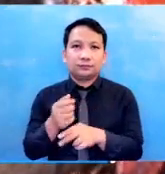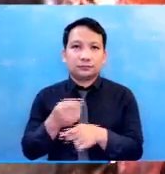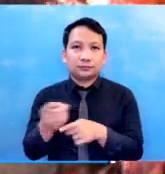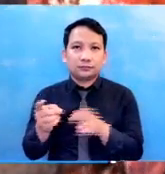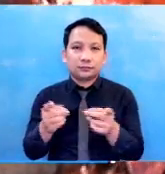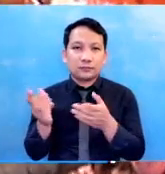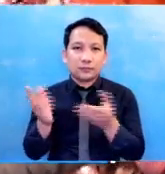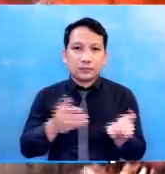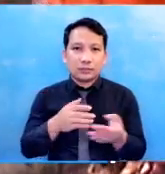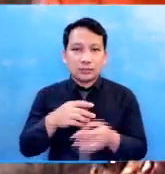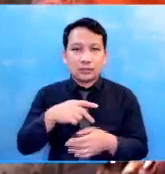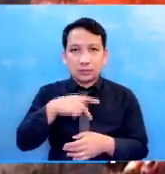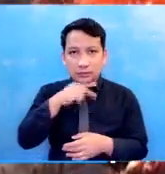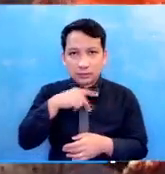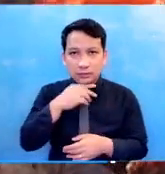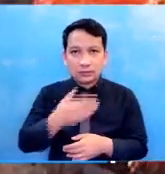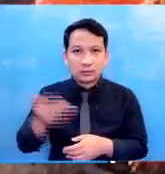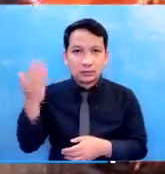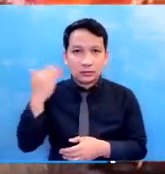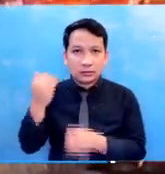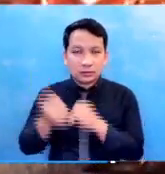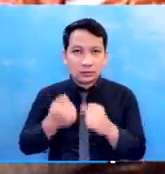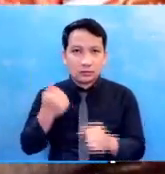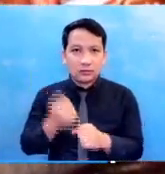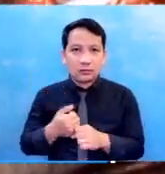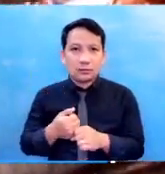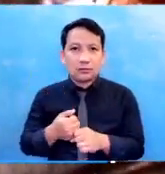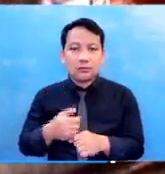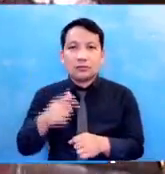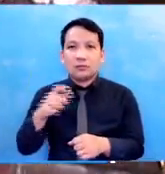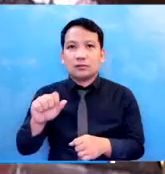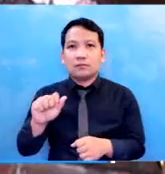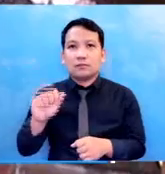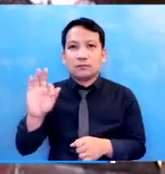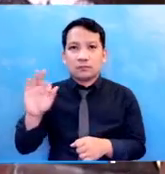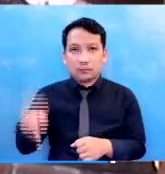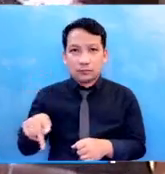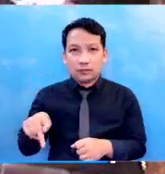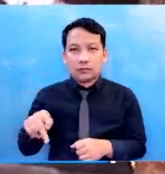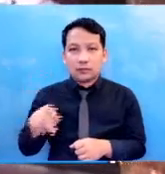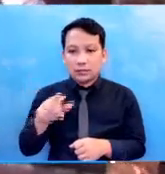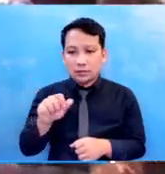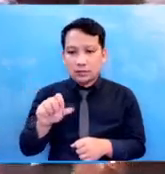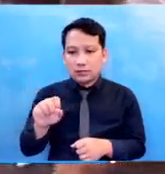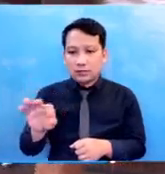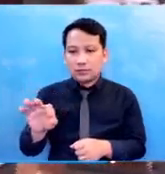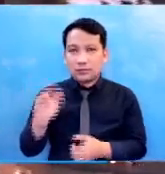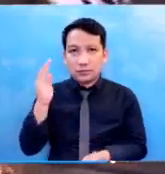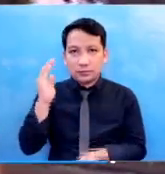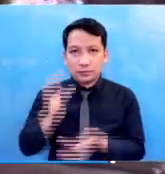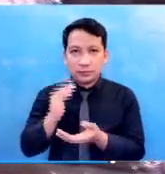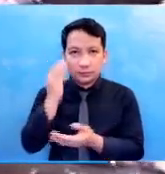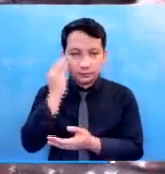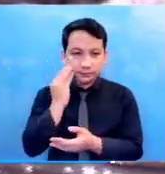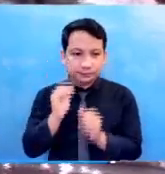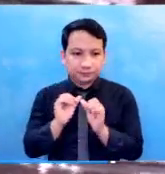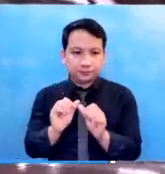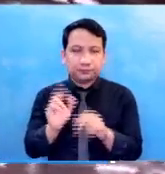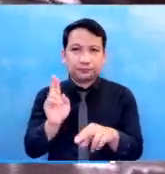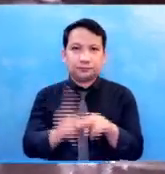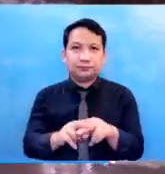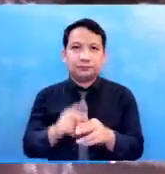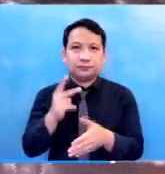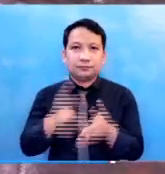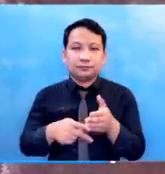supply ng baboy. Noong nakaraang taon kasi may African swine fever kaya nagdulot ng supply shortage dahilan para tumaas ang presyo